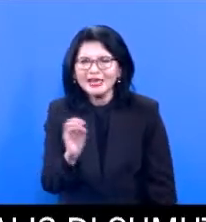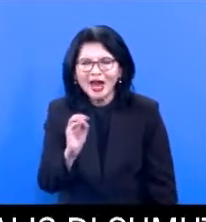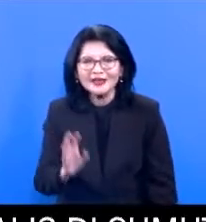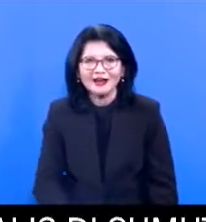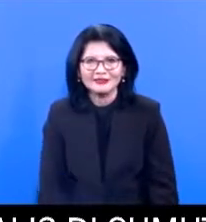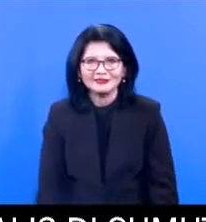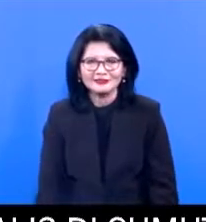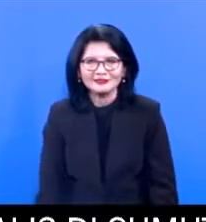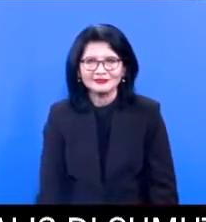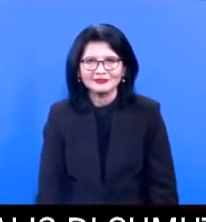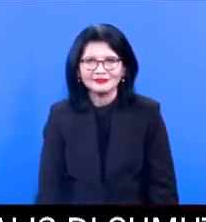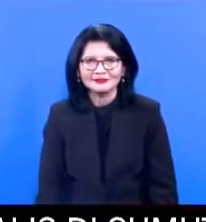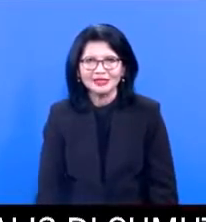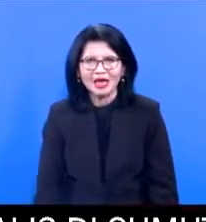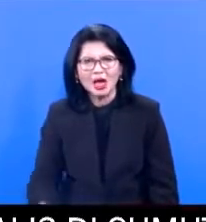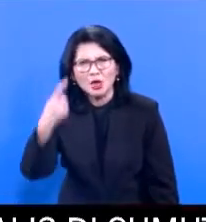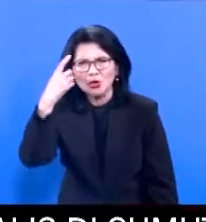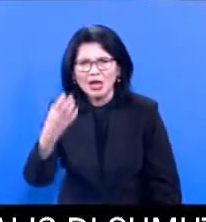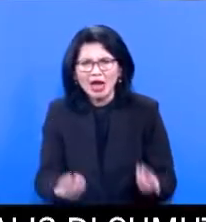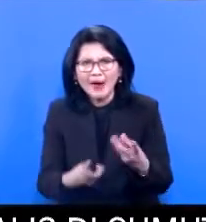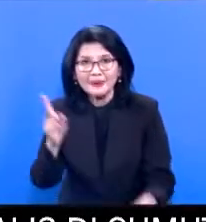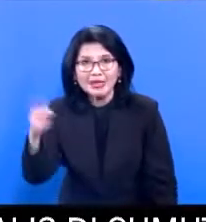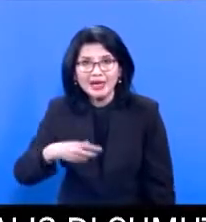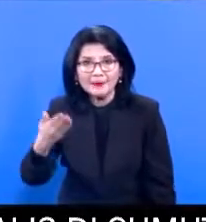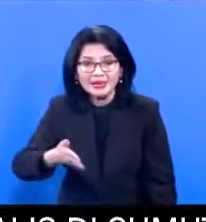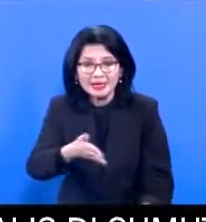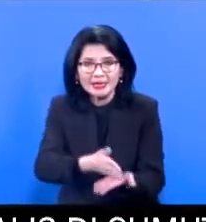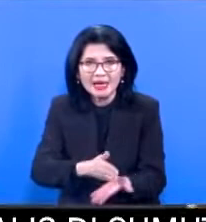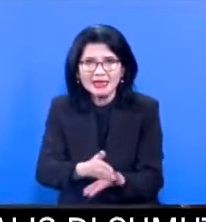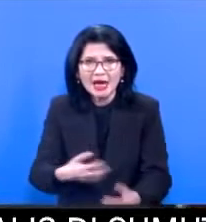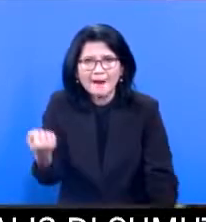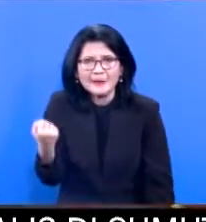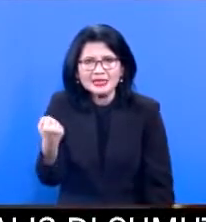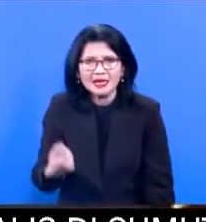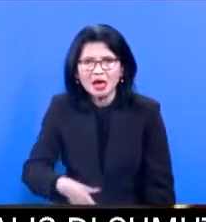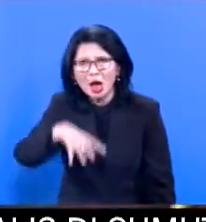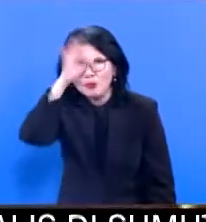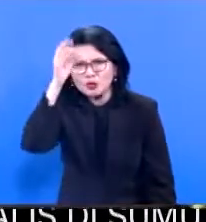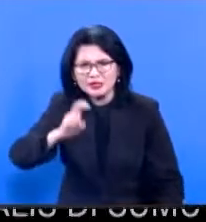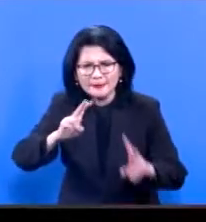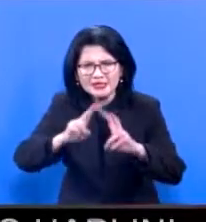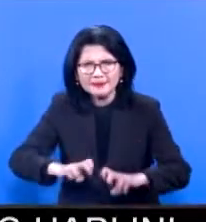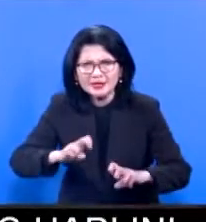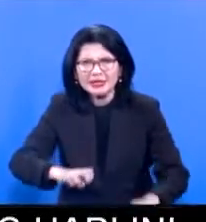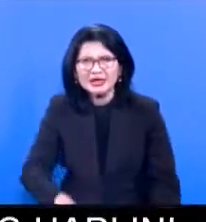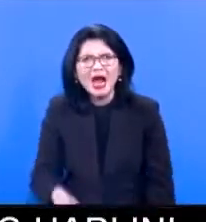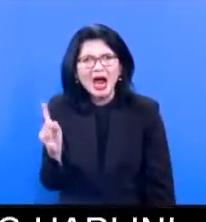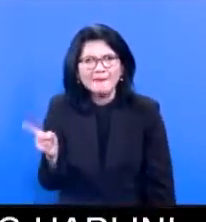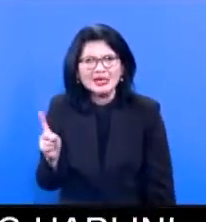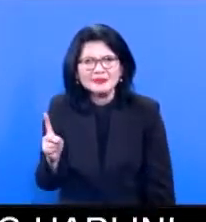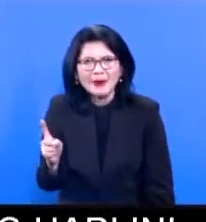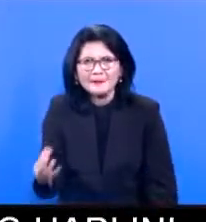Oh. Diduga api berasal dari bagian tengah pasar. Polisi masih mendalami dan menyelidiki penyebab